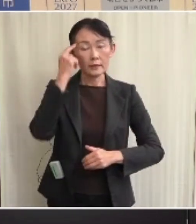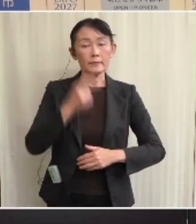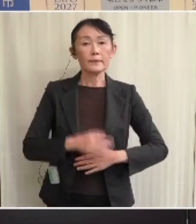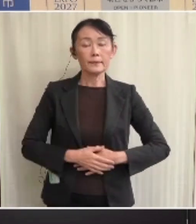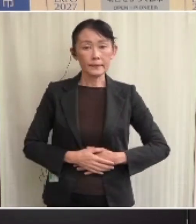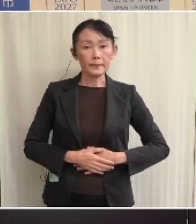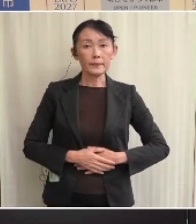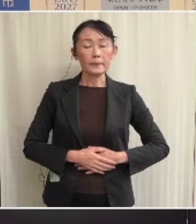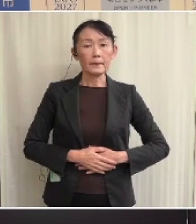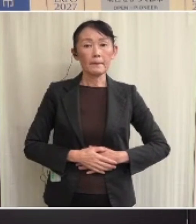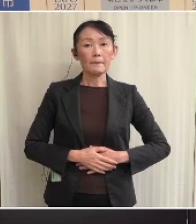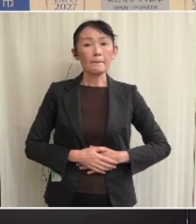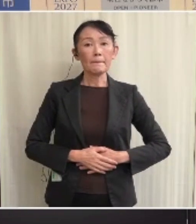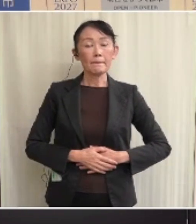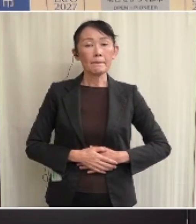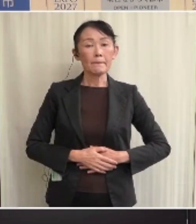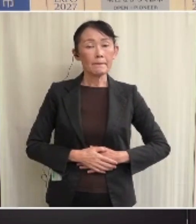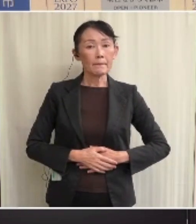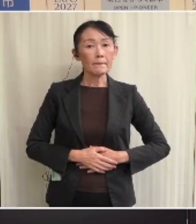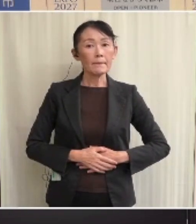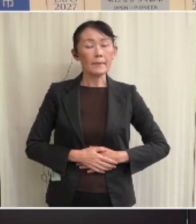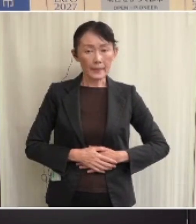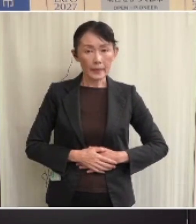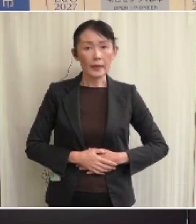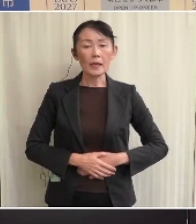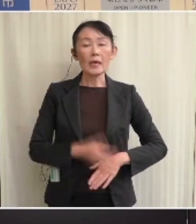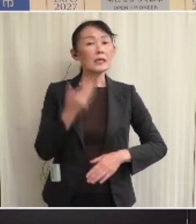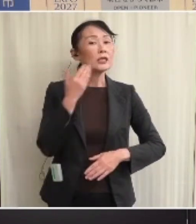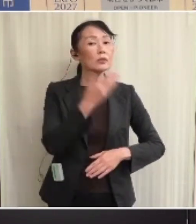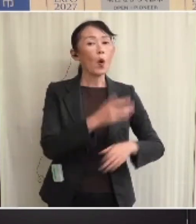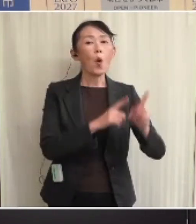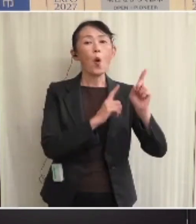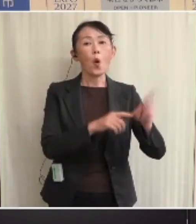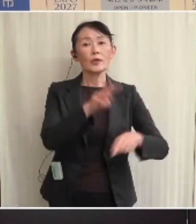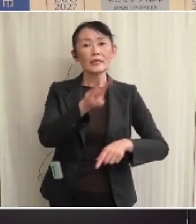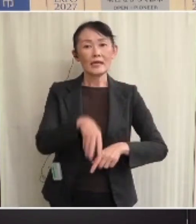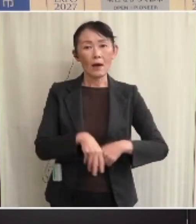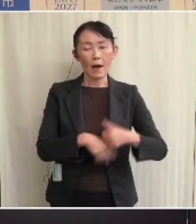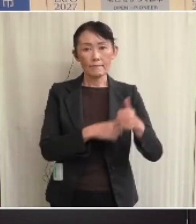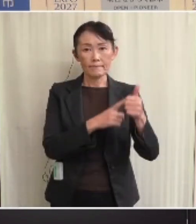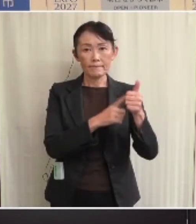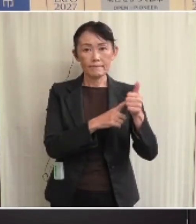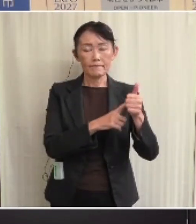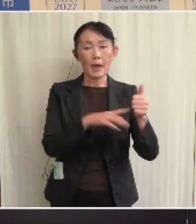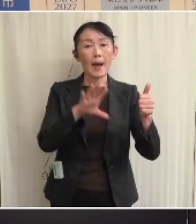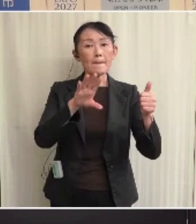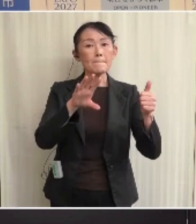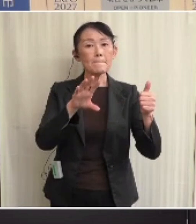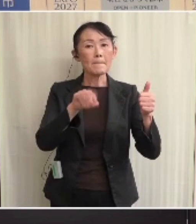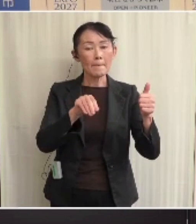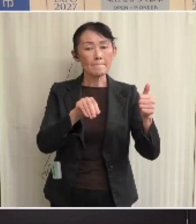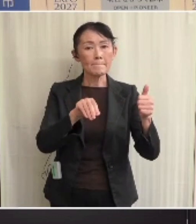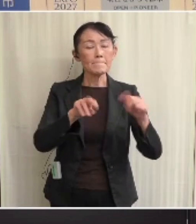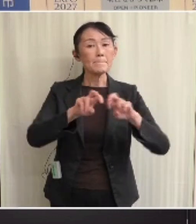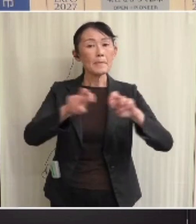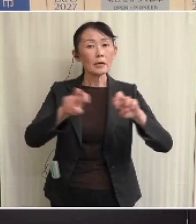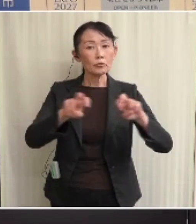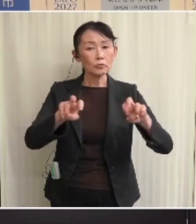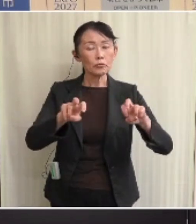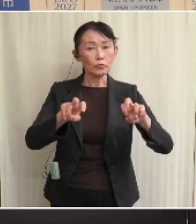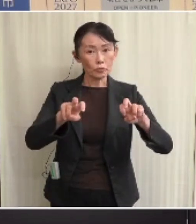よろしいでしょう。 よろしく。フランス天皇及川と申します。万博について、伺います。